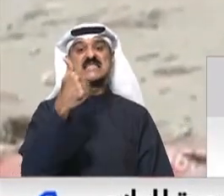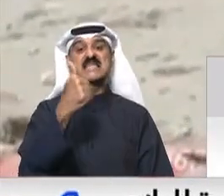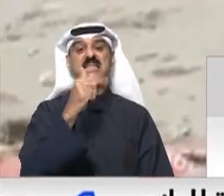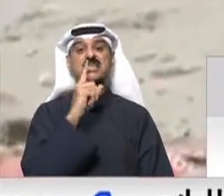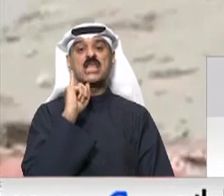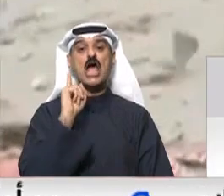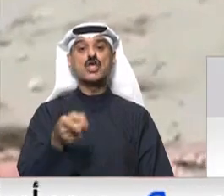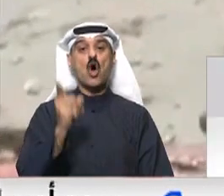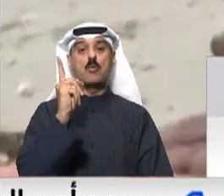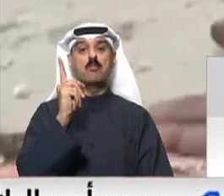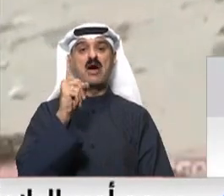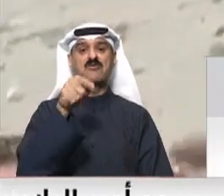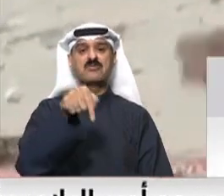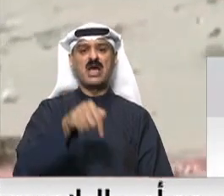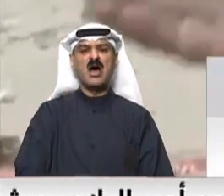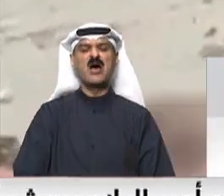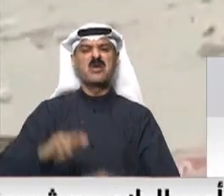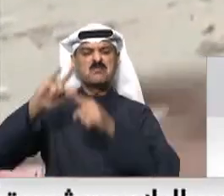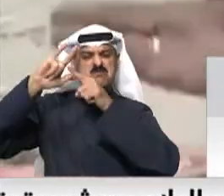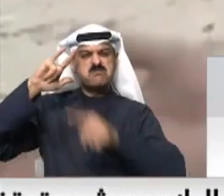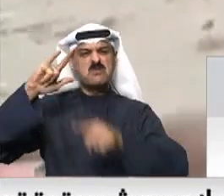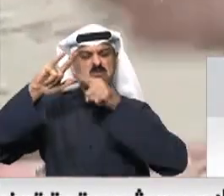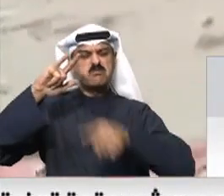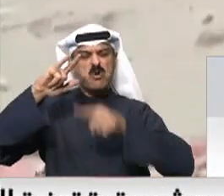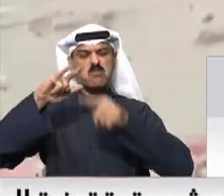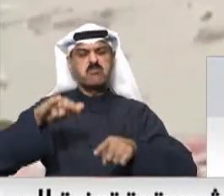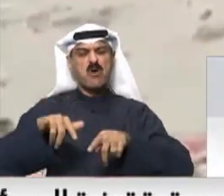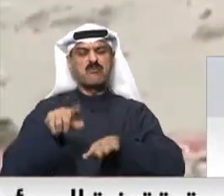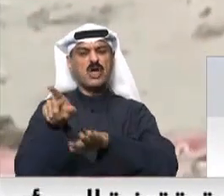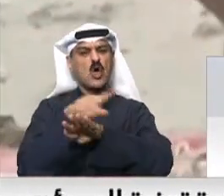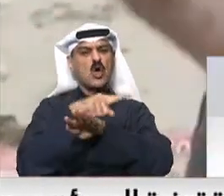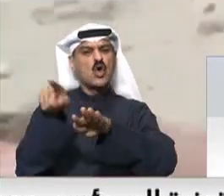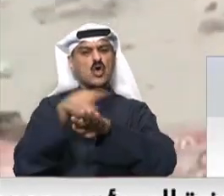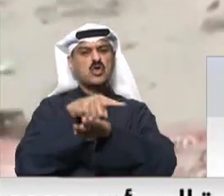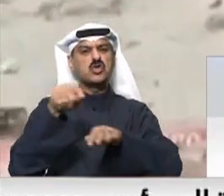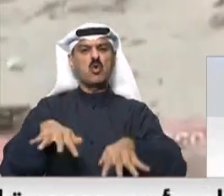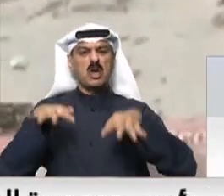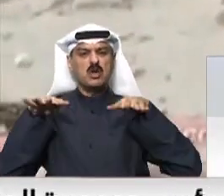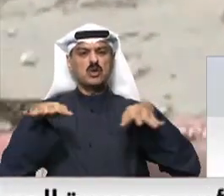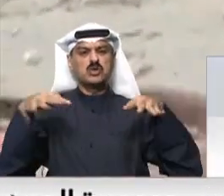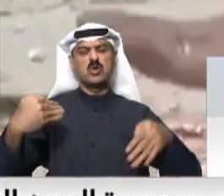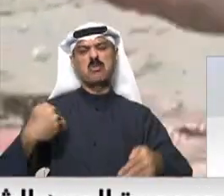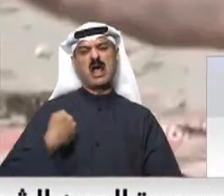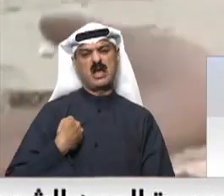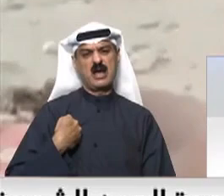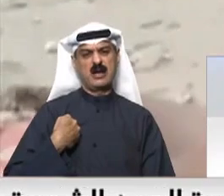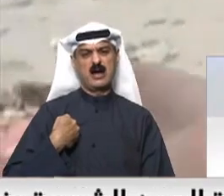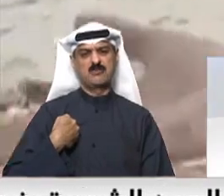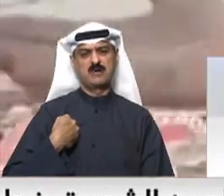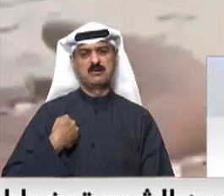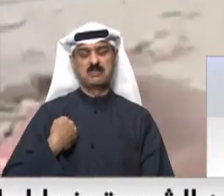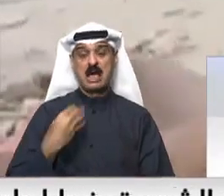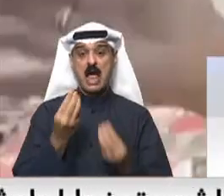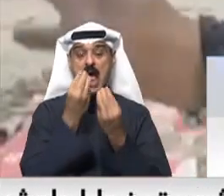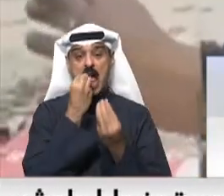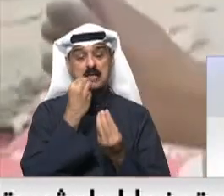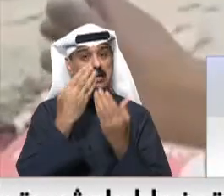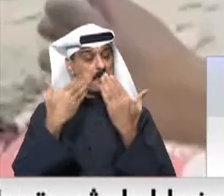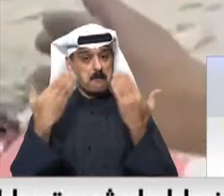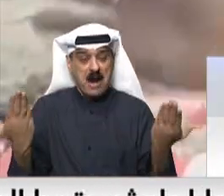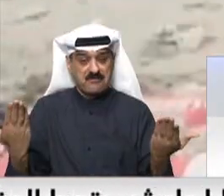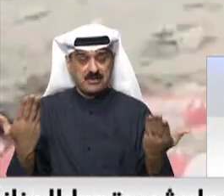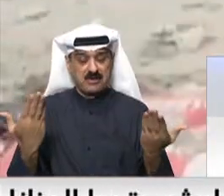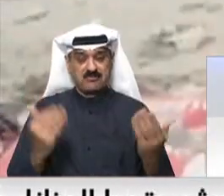شرب والقصف والصواريخ كل الدبابات طيران جو بحر كله علينا وفيش لا اكل ولا شرب بقنا